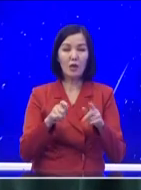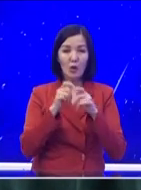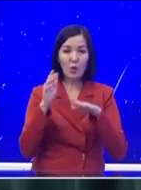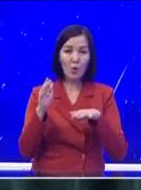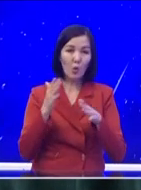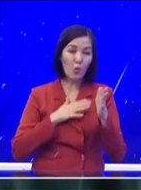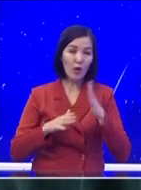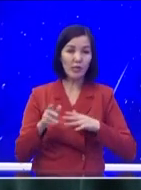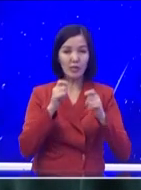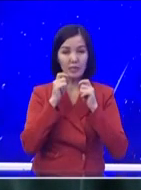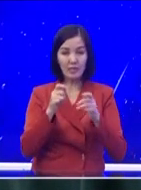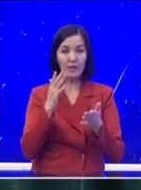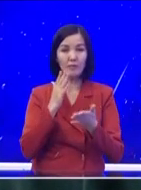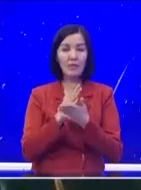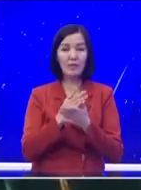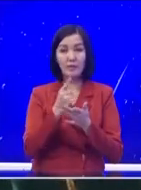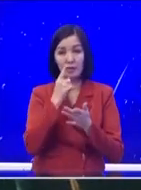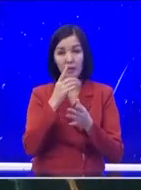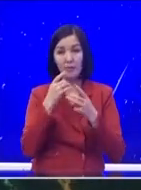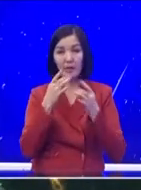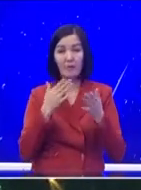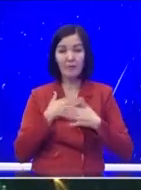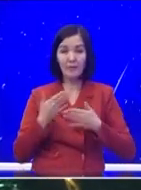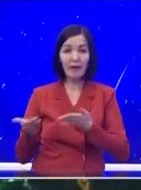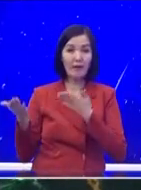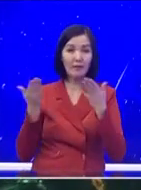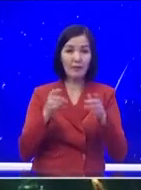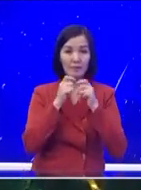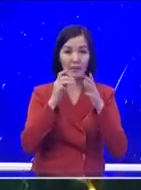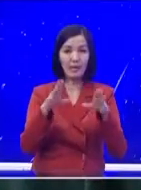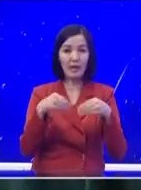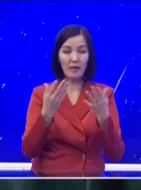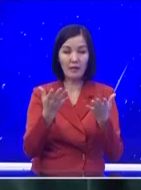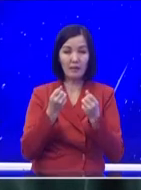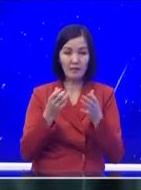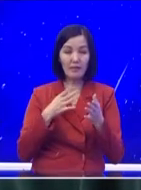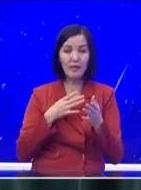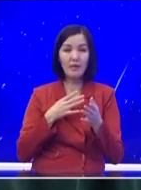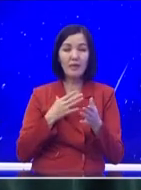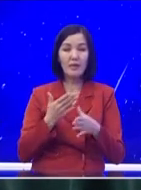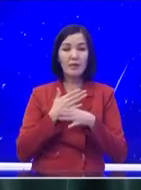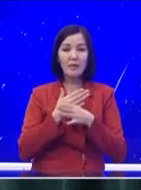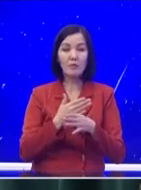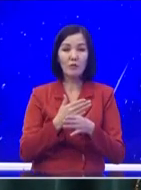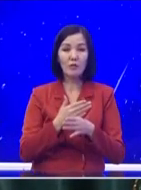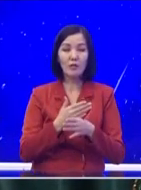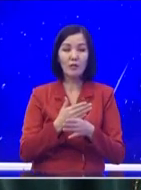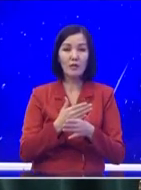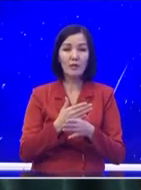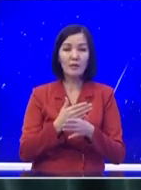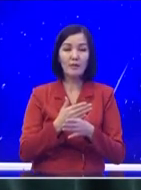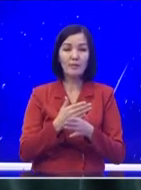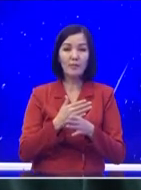Міне-міне 8 марттың қарсаңында бізді шақырып, подаркаларын беріп, жан-жақтан демеушілер келіп, қолдап қорғап